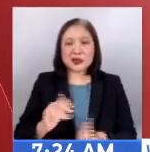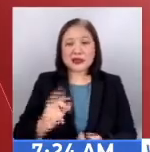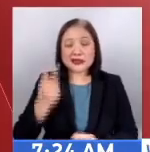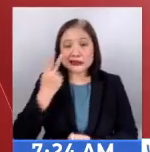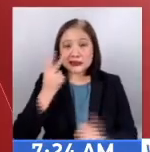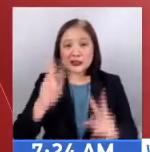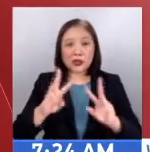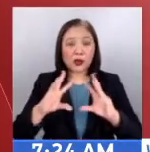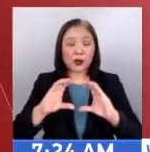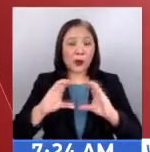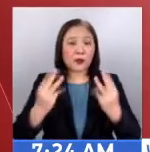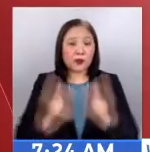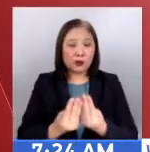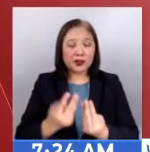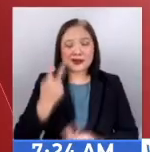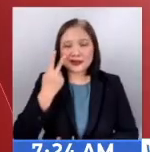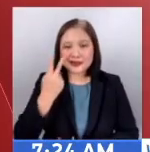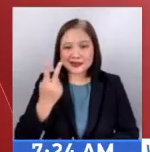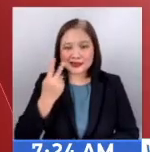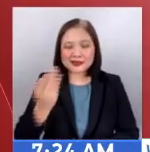Sison.